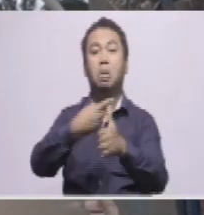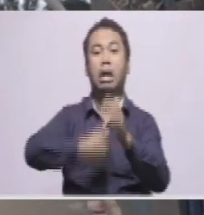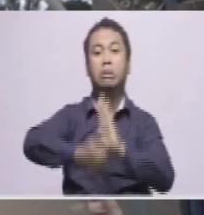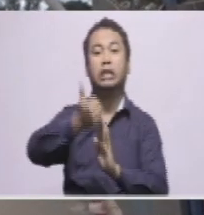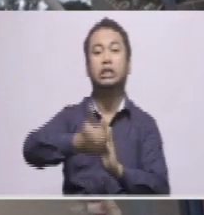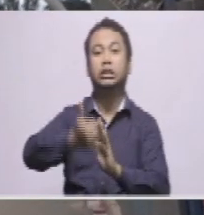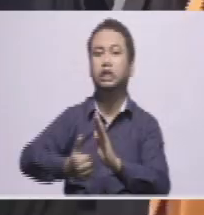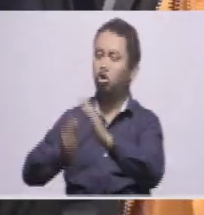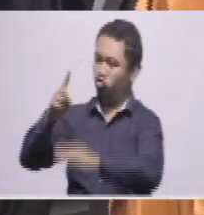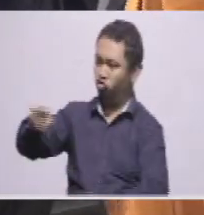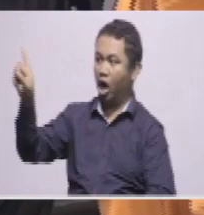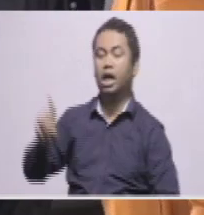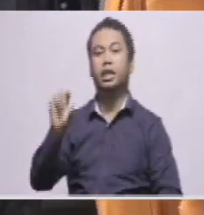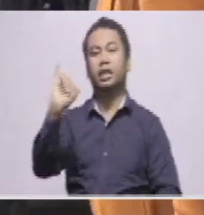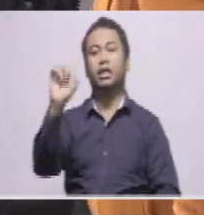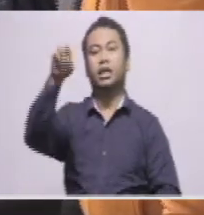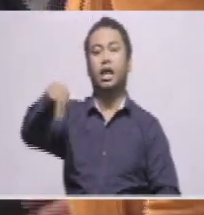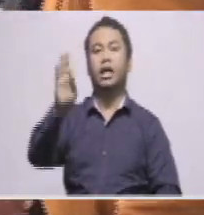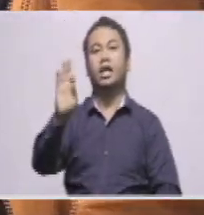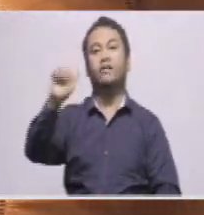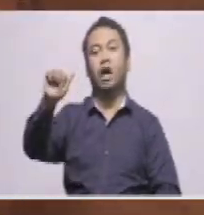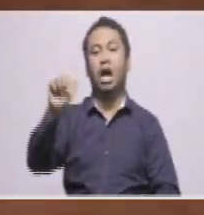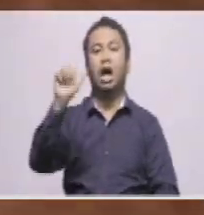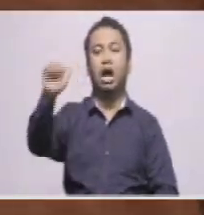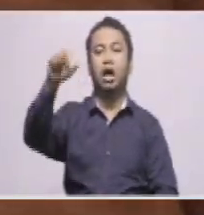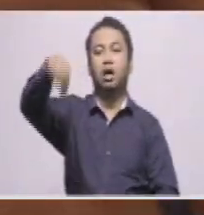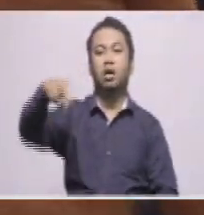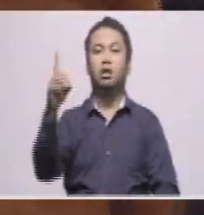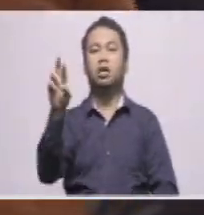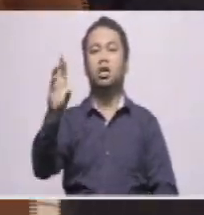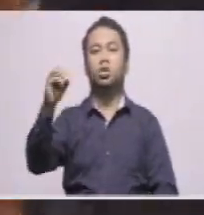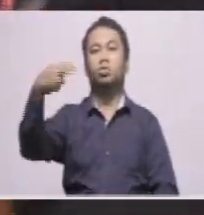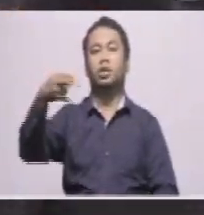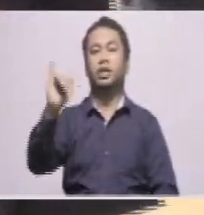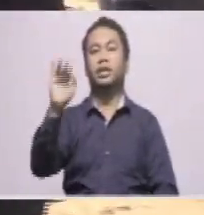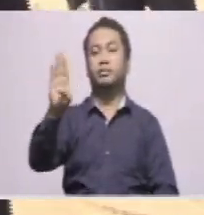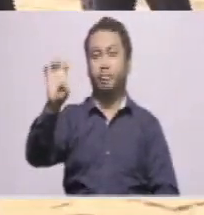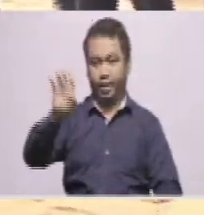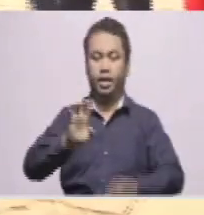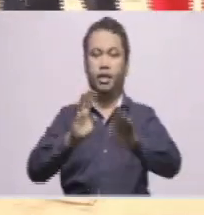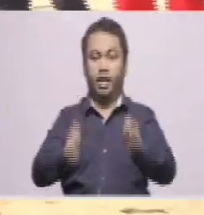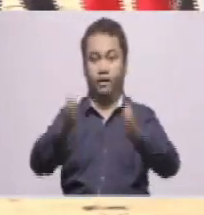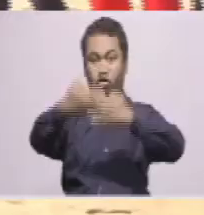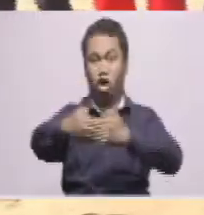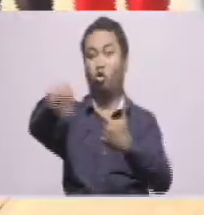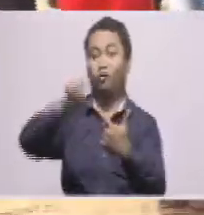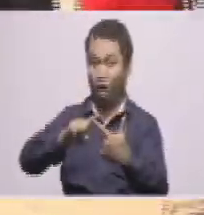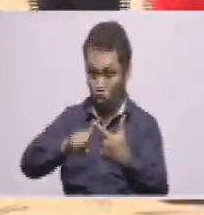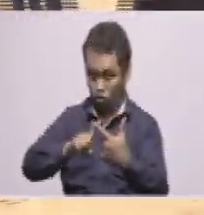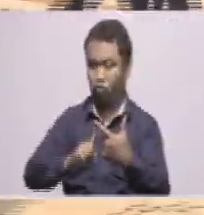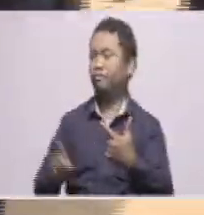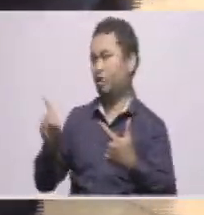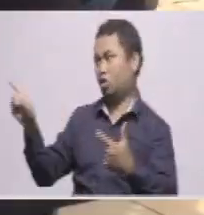Androibe birao fandatsahambato laharana faharoa ny Premier Ministra lehiben'ny governemanta Tsai Christian Mivady no nanao ny adidiny amin'izao